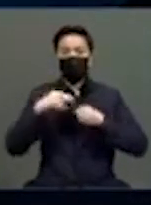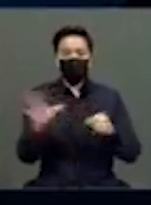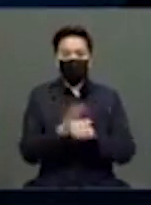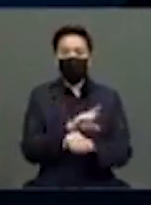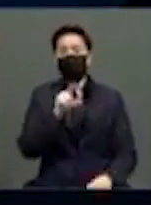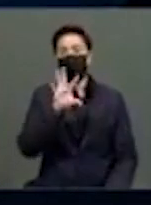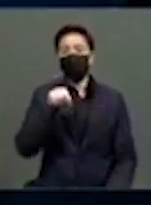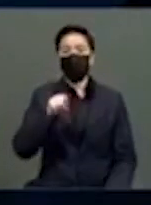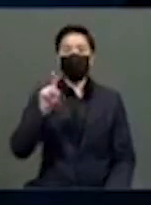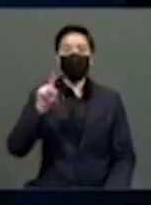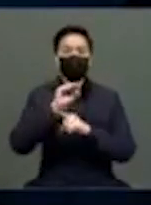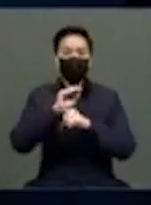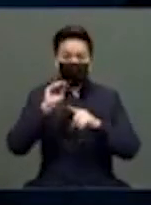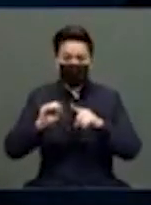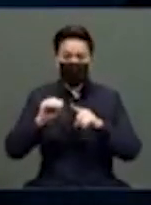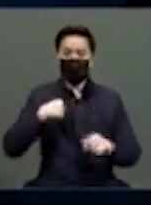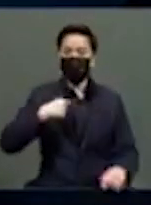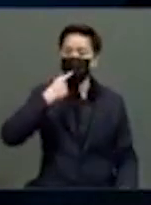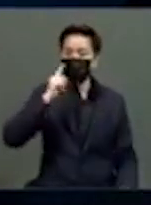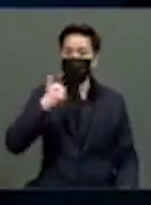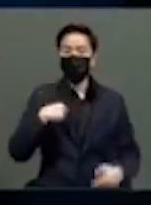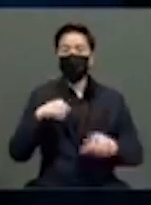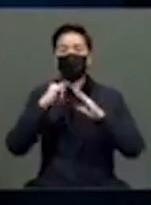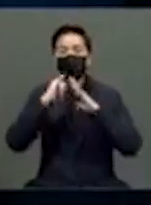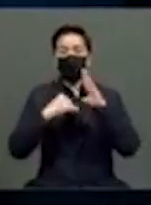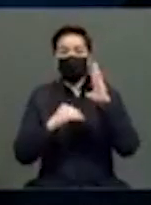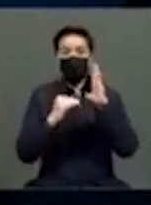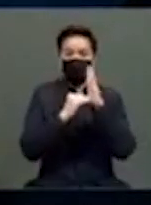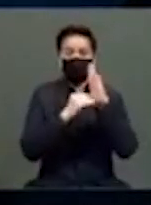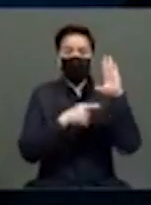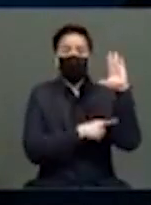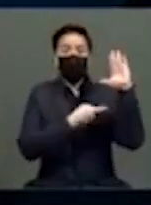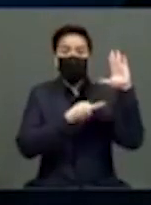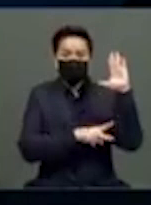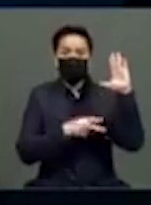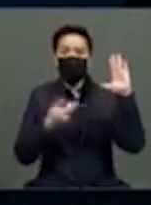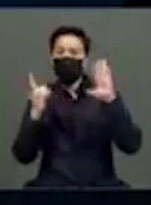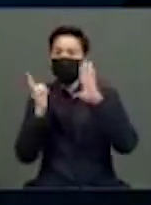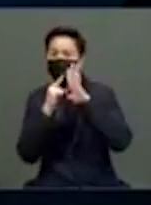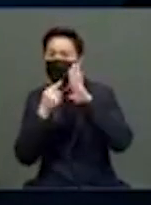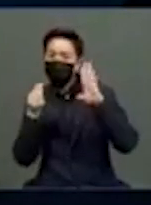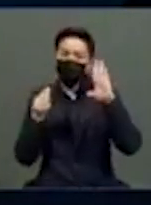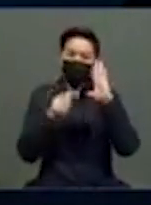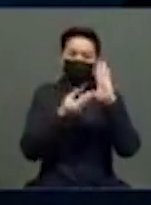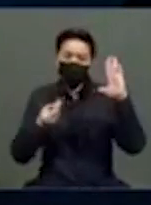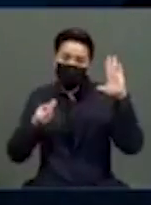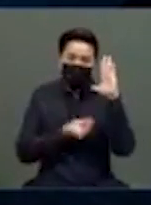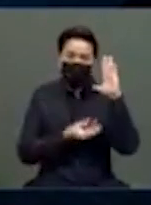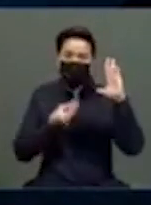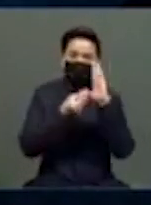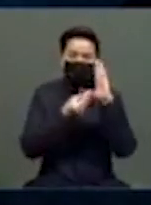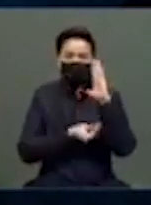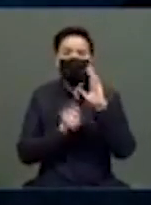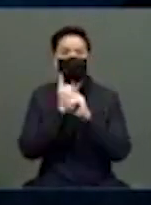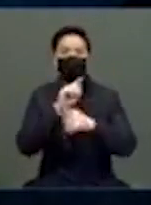เปอร์เซ็นต์ก็นำเรียนว่าสองจังหวัดนี้นะครับก็จะมีการได้รับวัคซีนเป็นให้ได้ไป